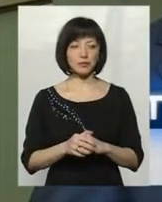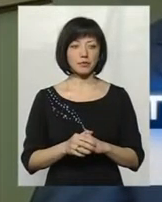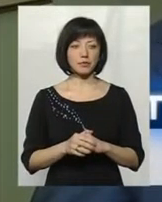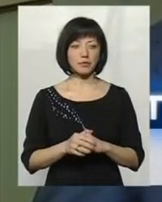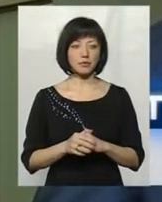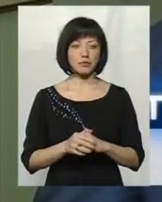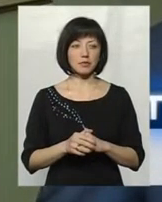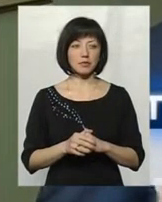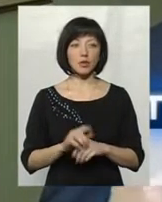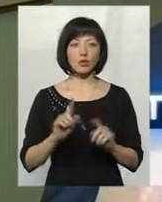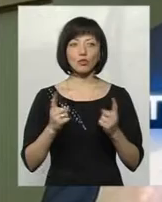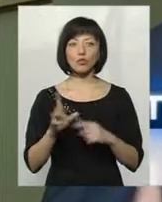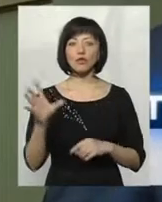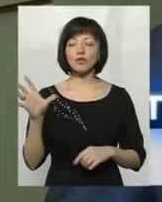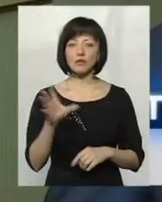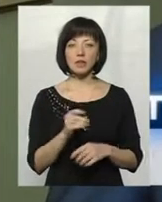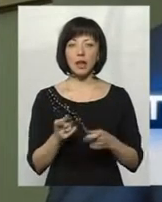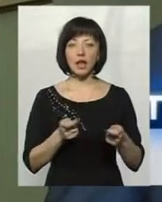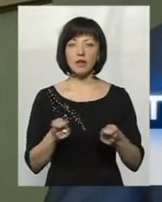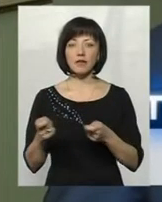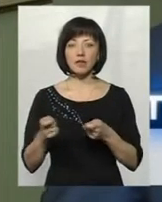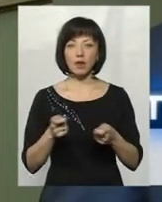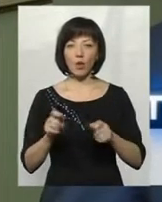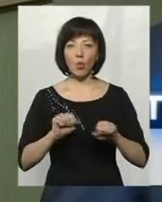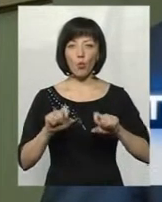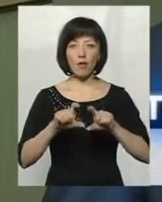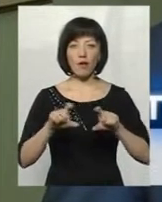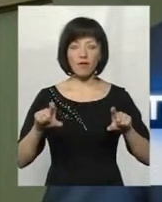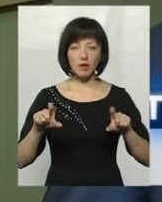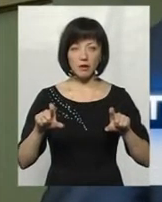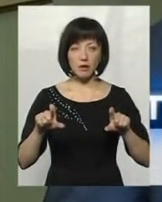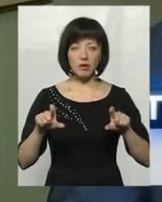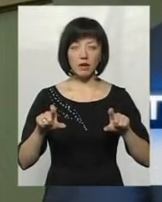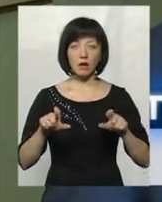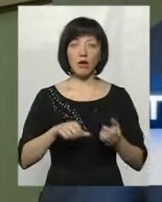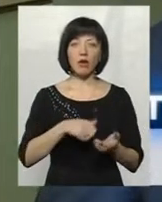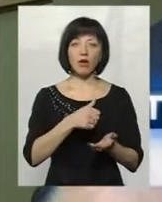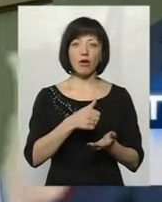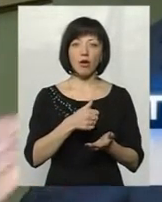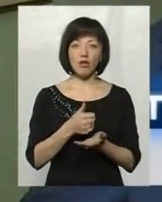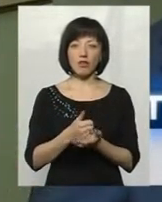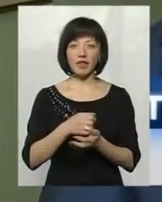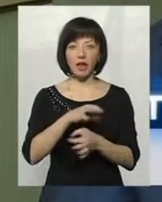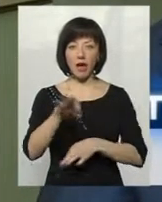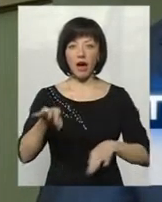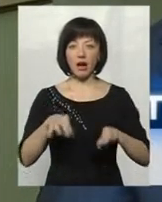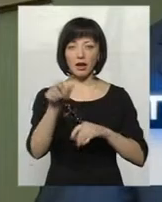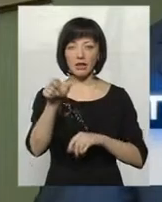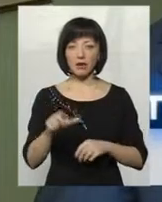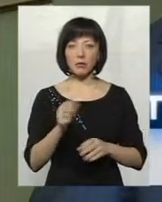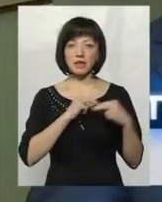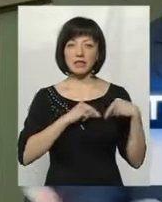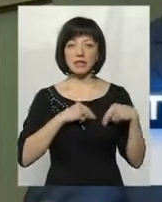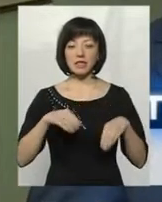всі керівники управлінь, головний архітектор, працівники земельного